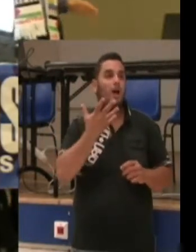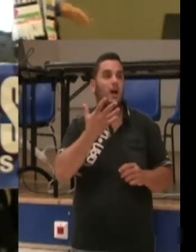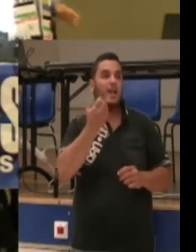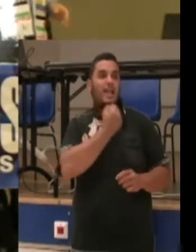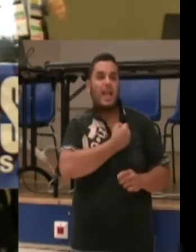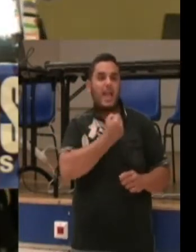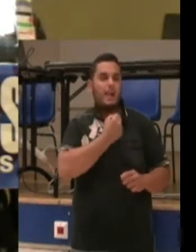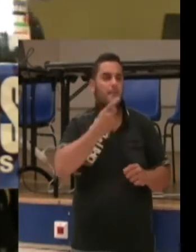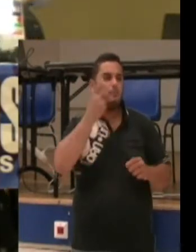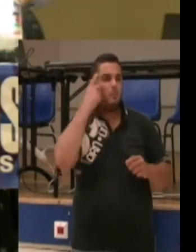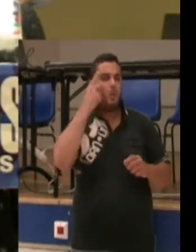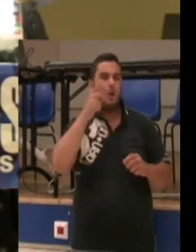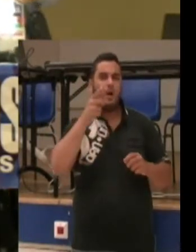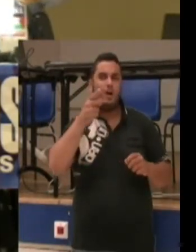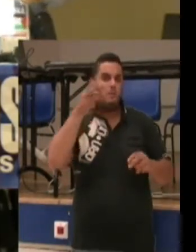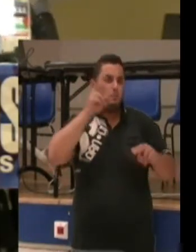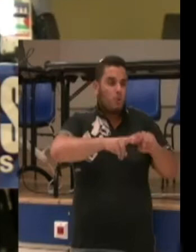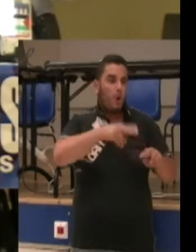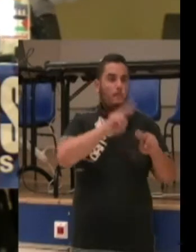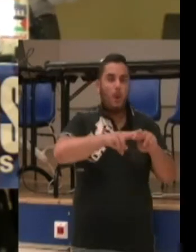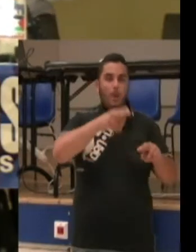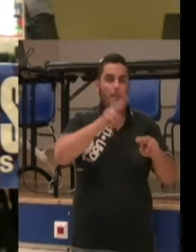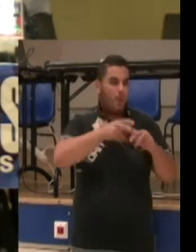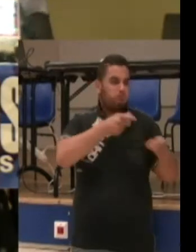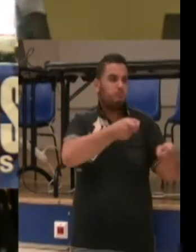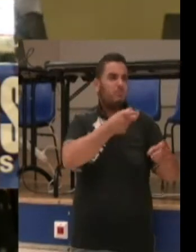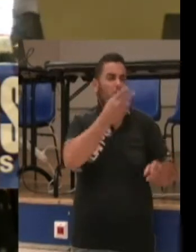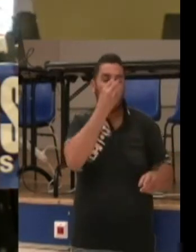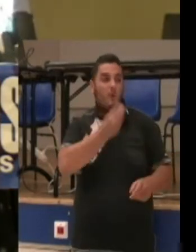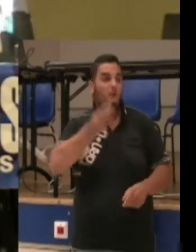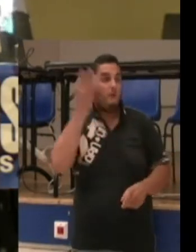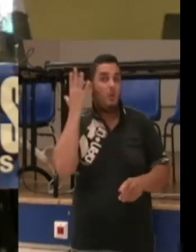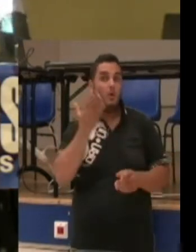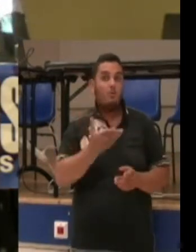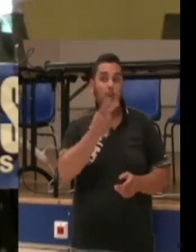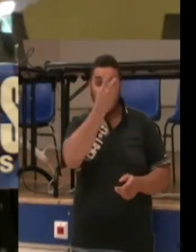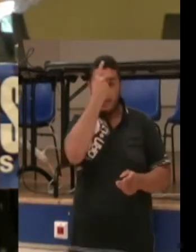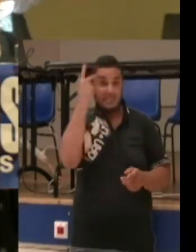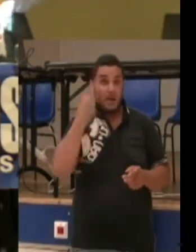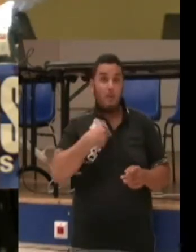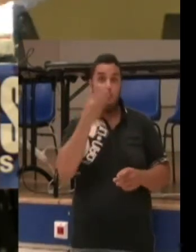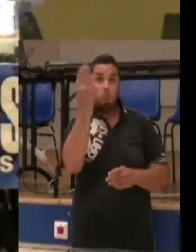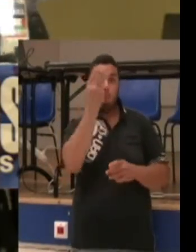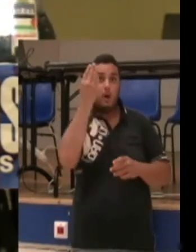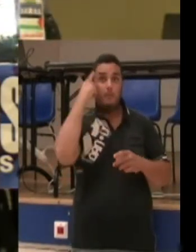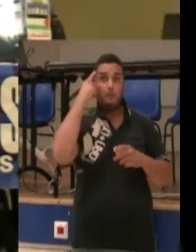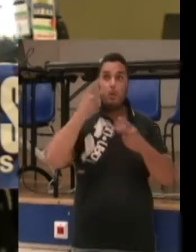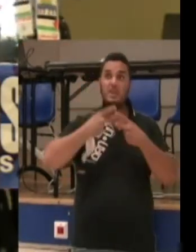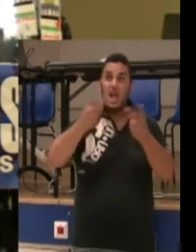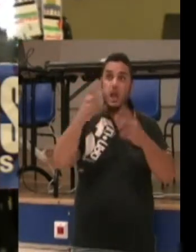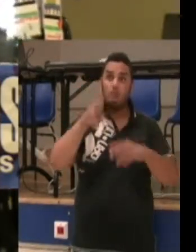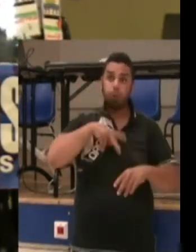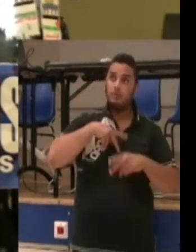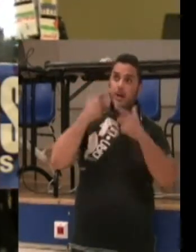peuple palestinien a besoin de déclarer sa liberté et